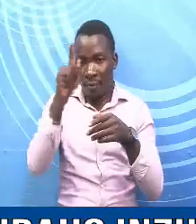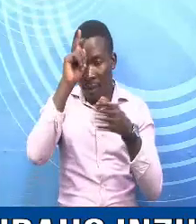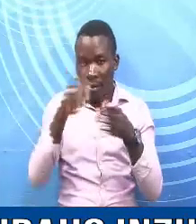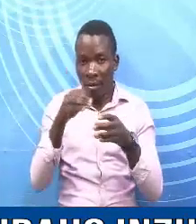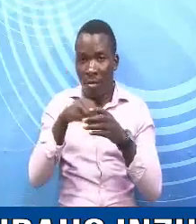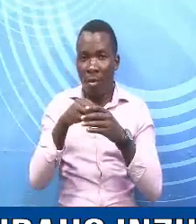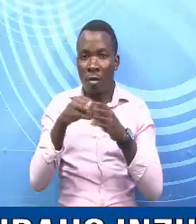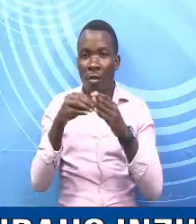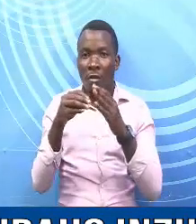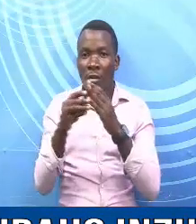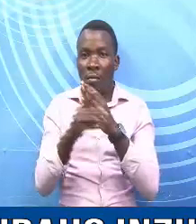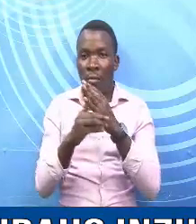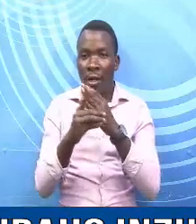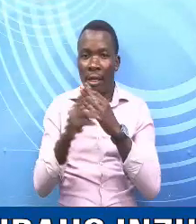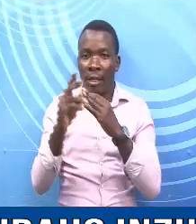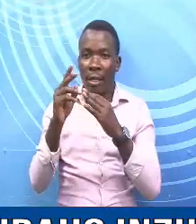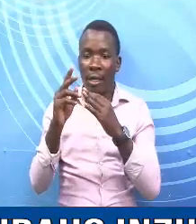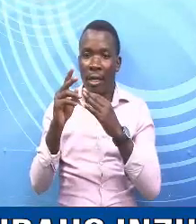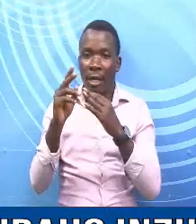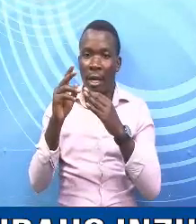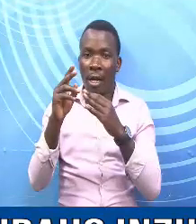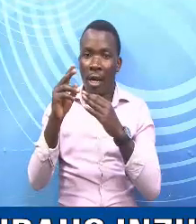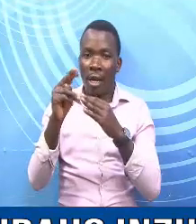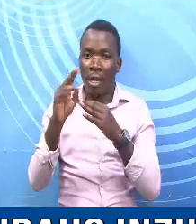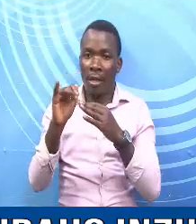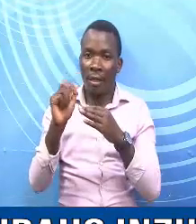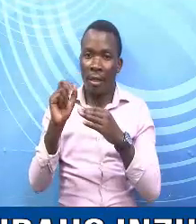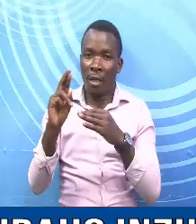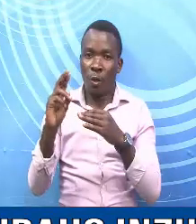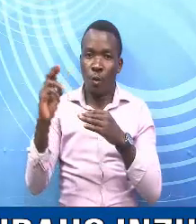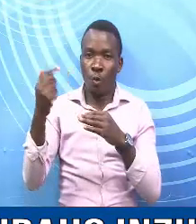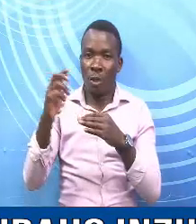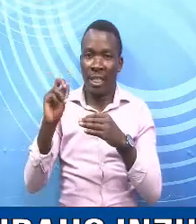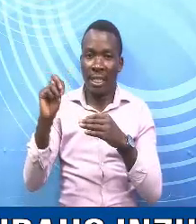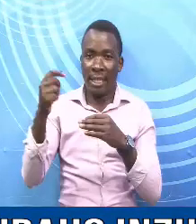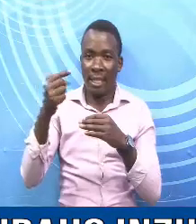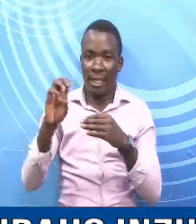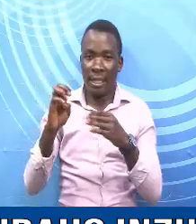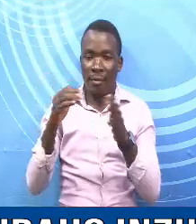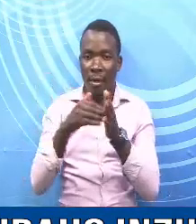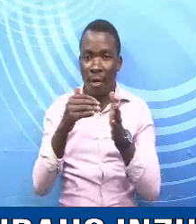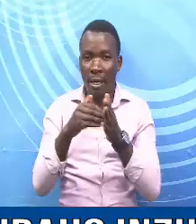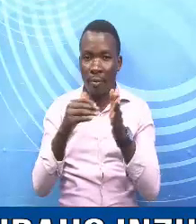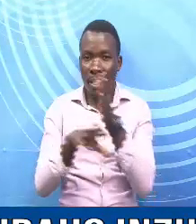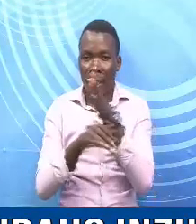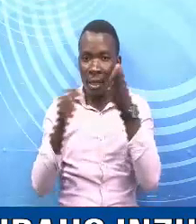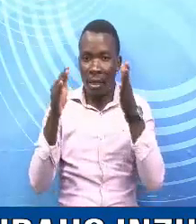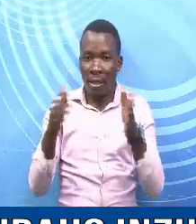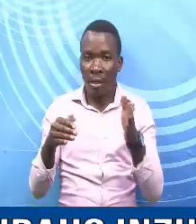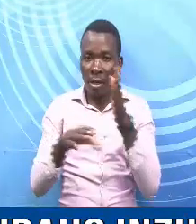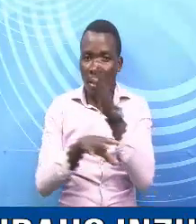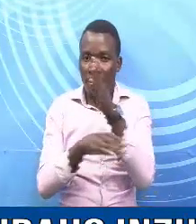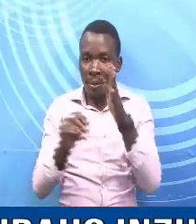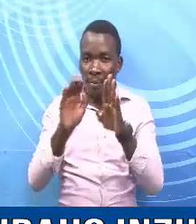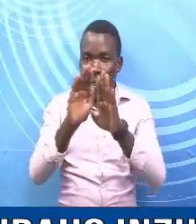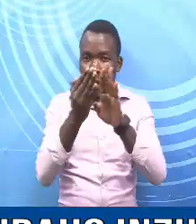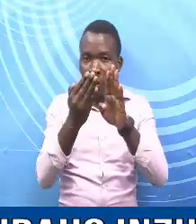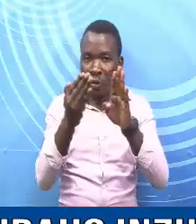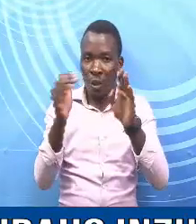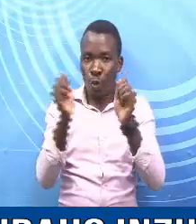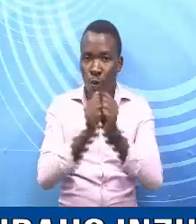Kimisagara ni mu karere ka Nyarugenge baravuga ko bugarijwe n'abajura aho muri ibidugudu ngo hambaze kwibwa inzugi 19